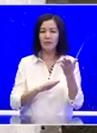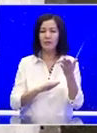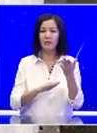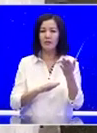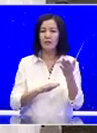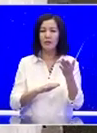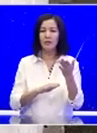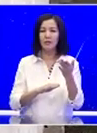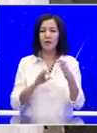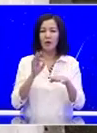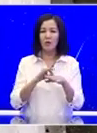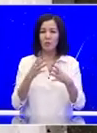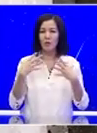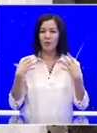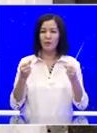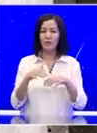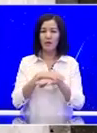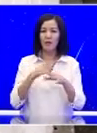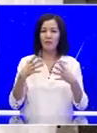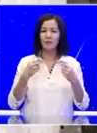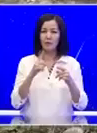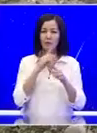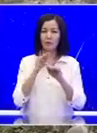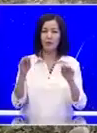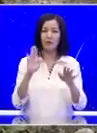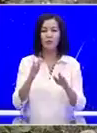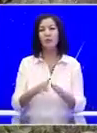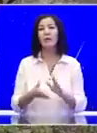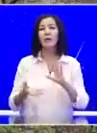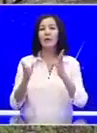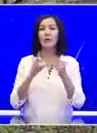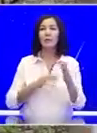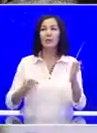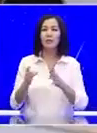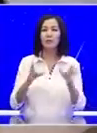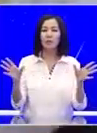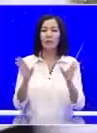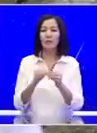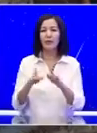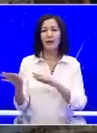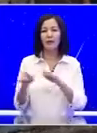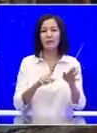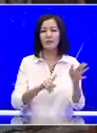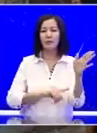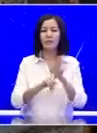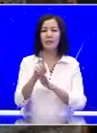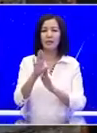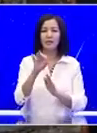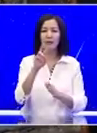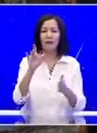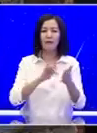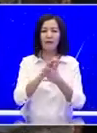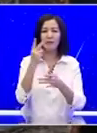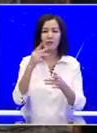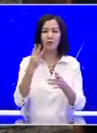осы дерттен аман есен шығып, халқымыз аман болсын, еліміз тыныш болсын. Жалпы республикалық біз біргеміз акциясы басталғаннан бері Сарқан қаласында